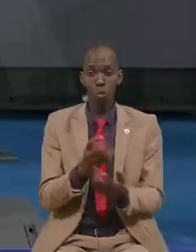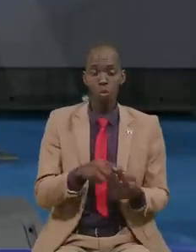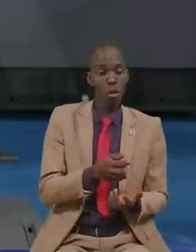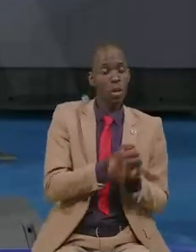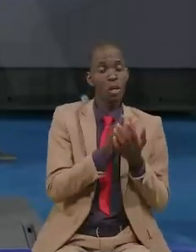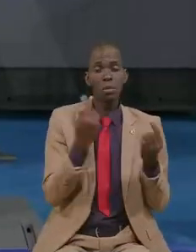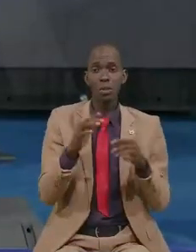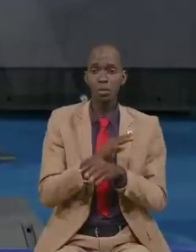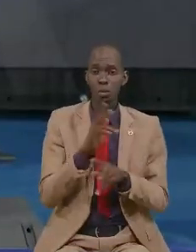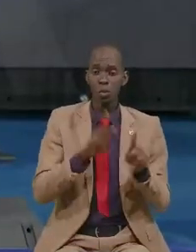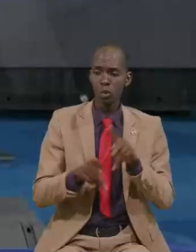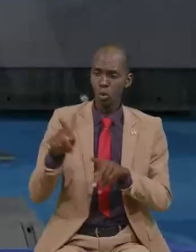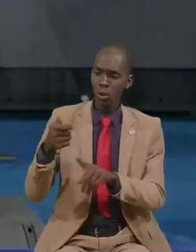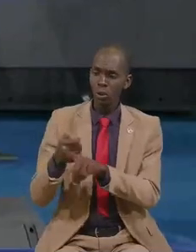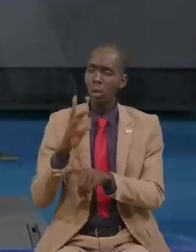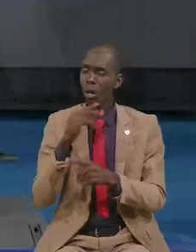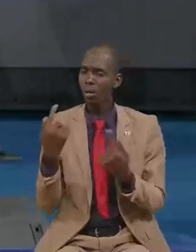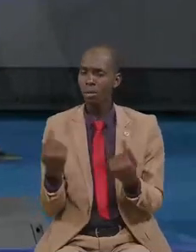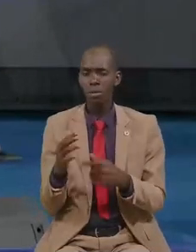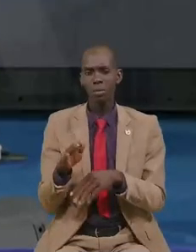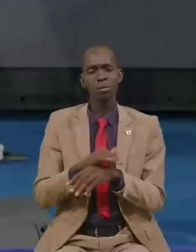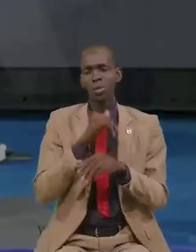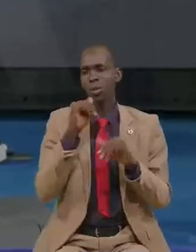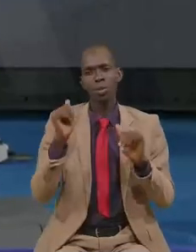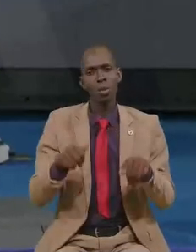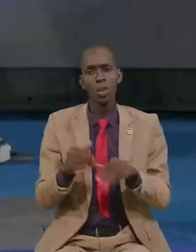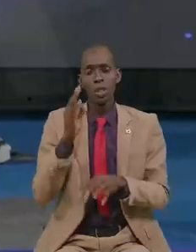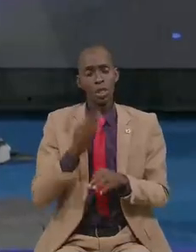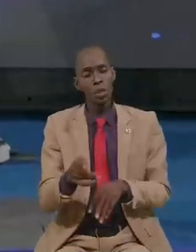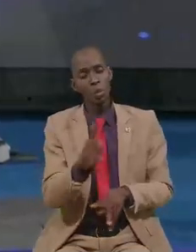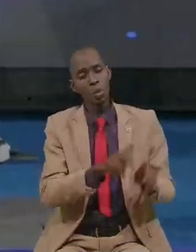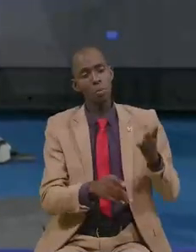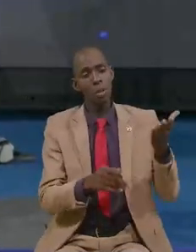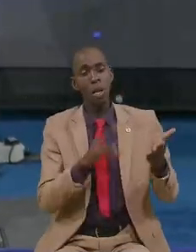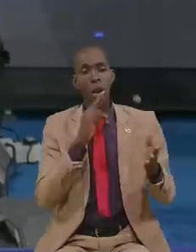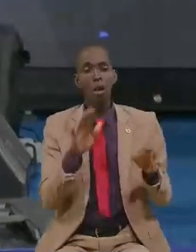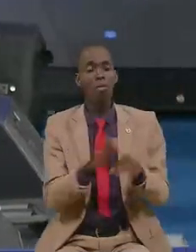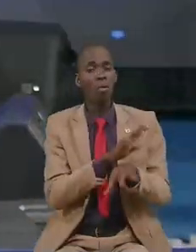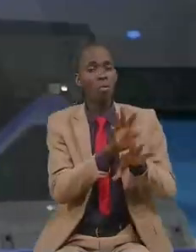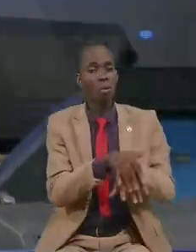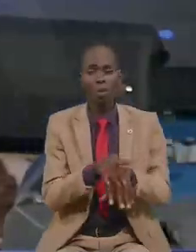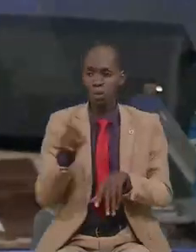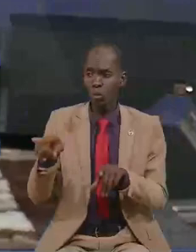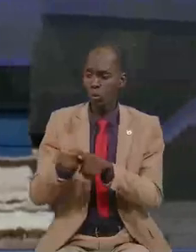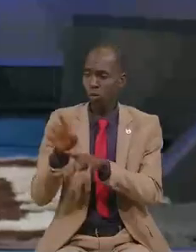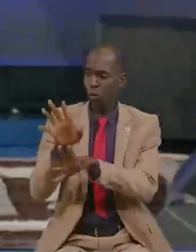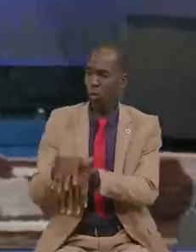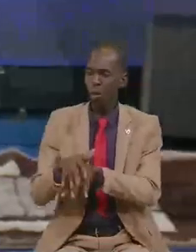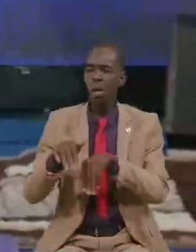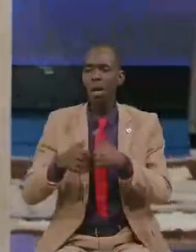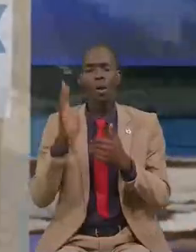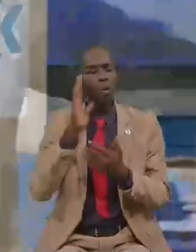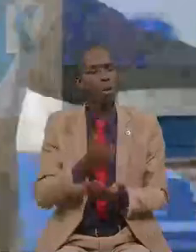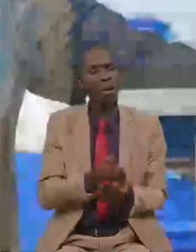S'ils sont pécheurs, tu es pécheur qui va les aider. Si toi, tu es s'ils sont hypocrites et tu es hypocrite, comment vas-tu les aider? Si tu résistes